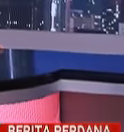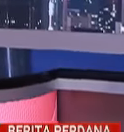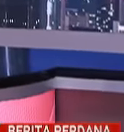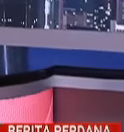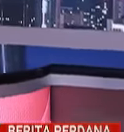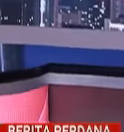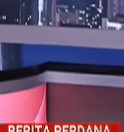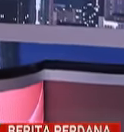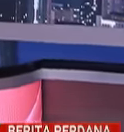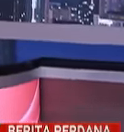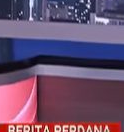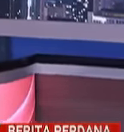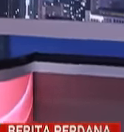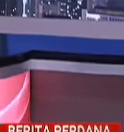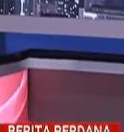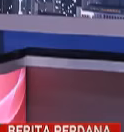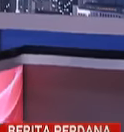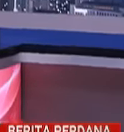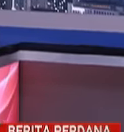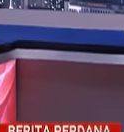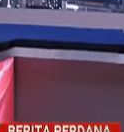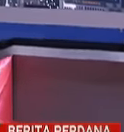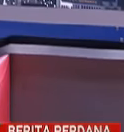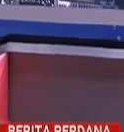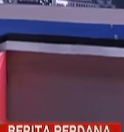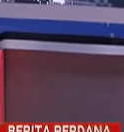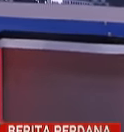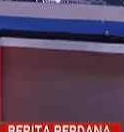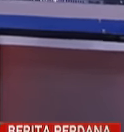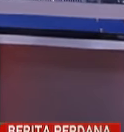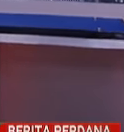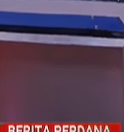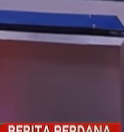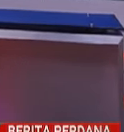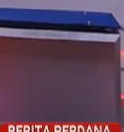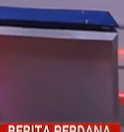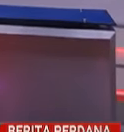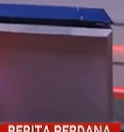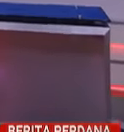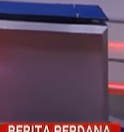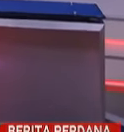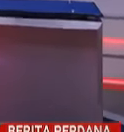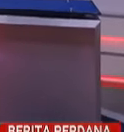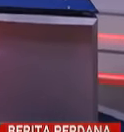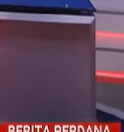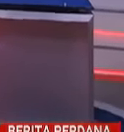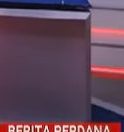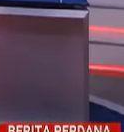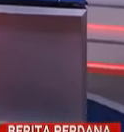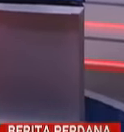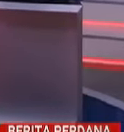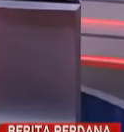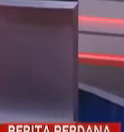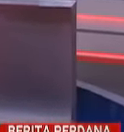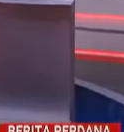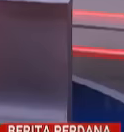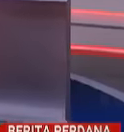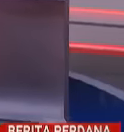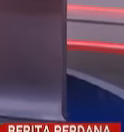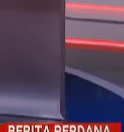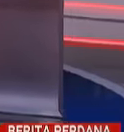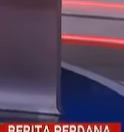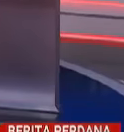untuk maklumat lanjut juga pastikan kita sama-sama terus ikot esok pagi